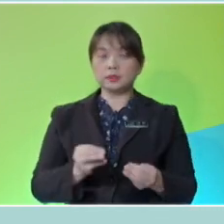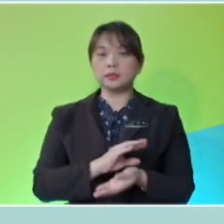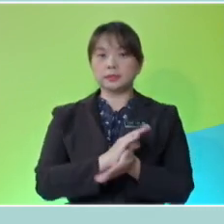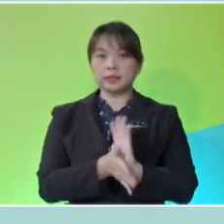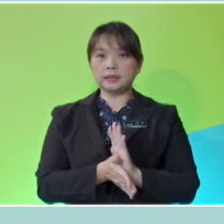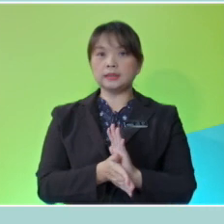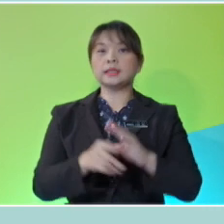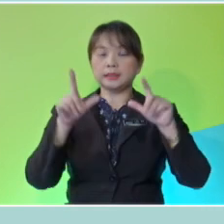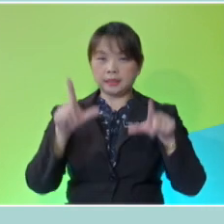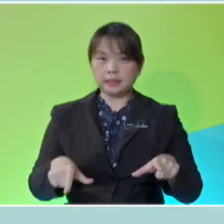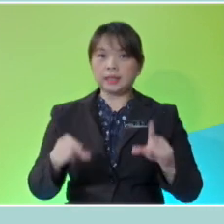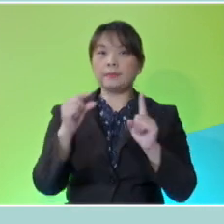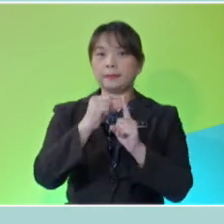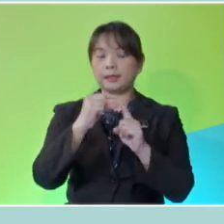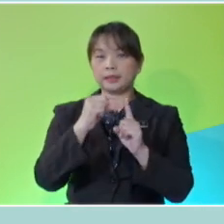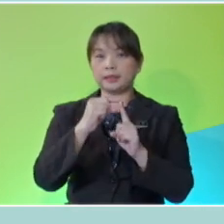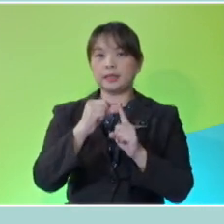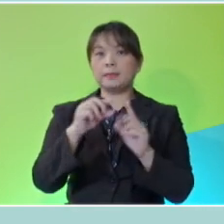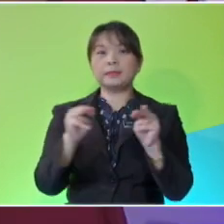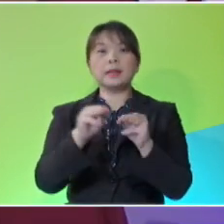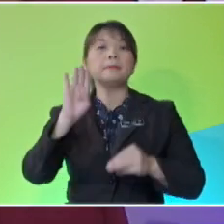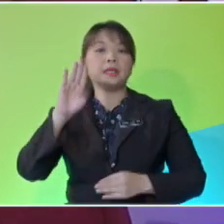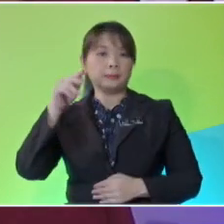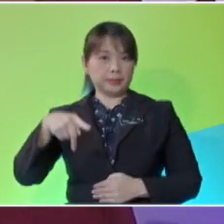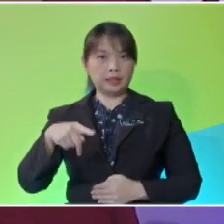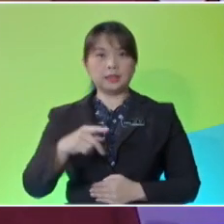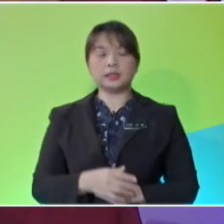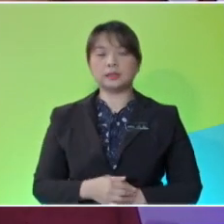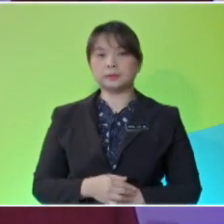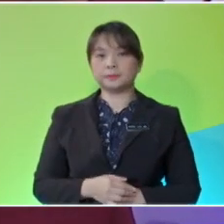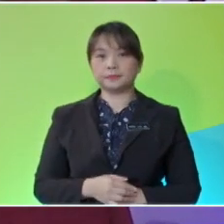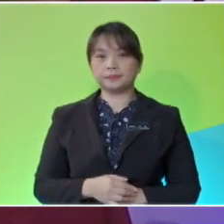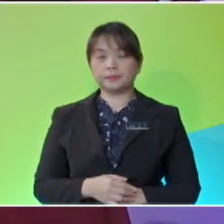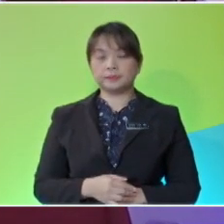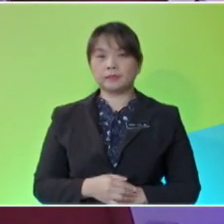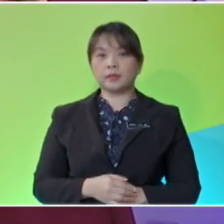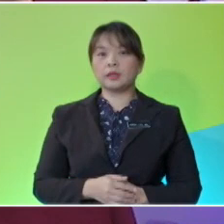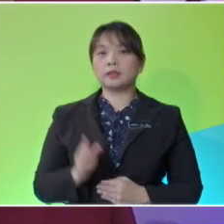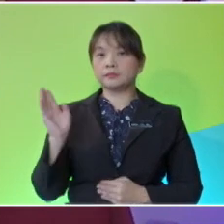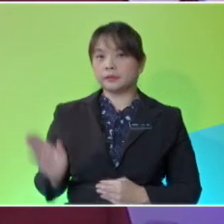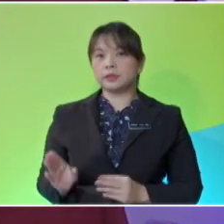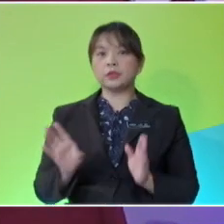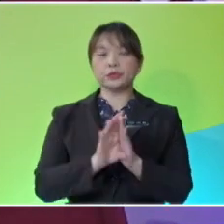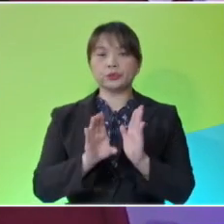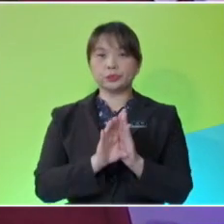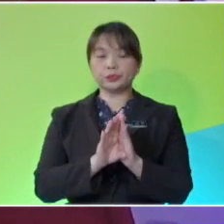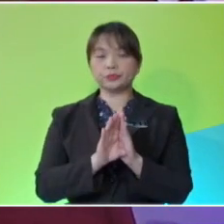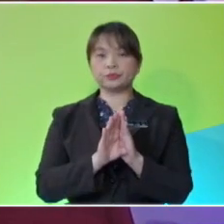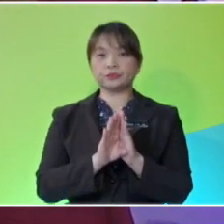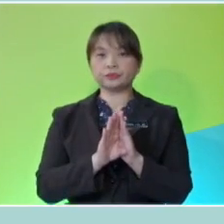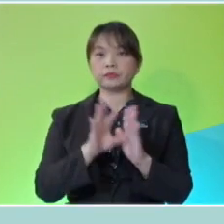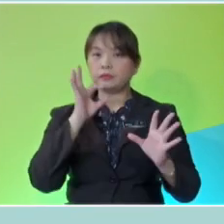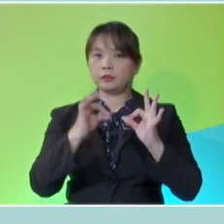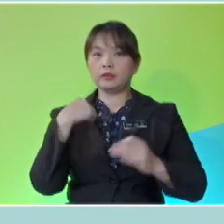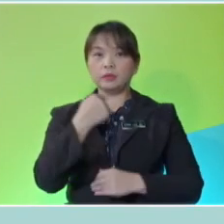simbol perkataan seperti Bibi ah macam itu oke baik oke Ini adalah contoh peta Oke kalau